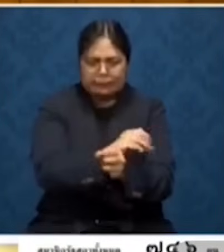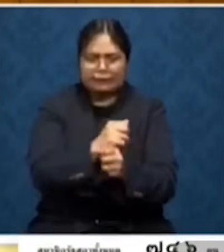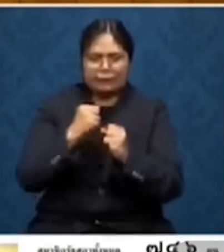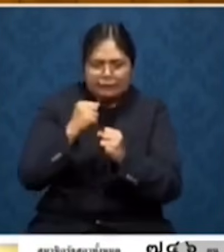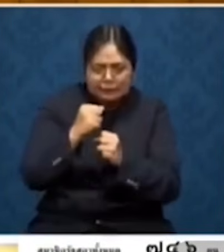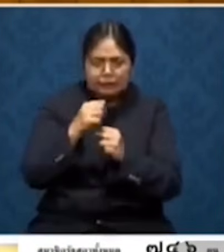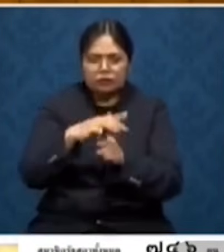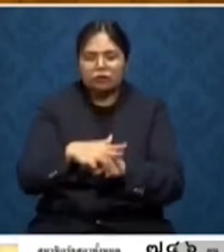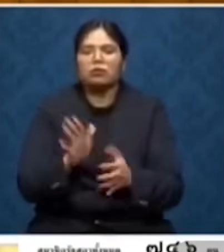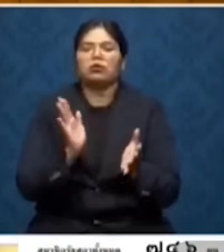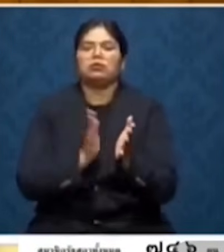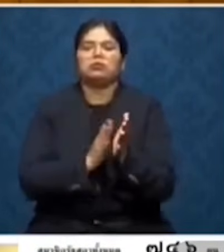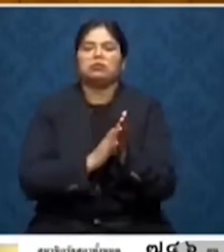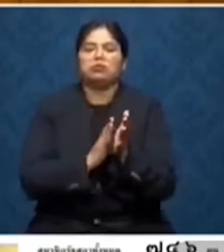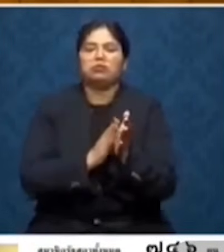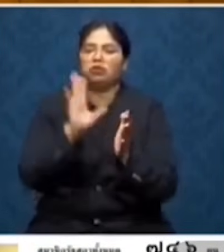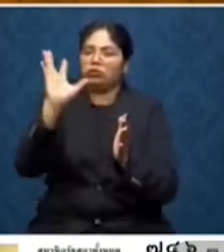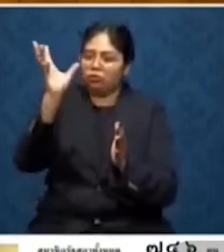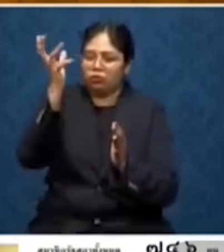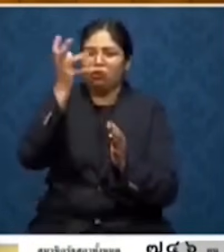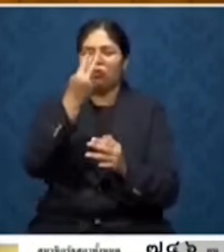ที่ชื่นชมของชาวโลก